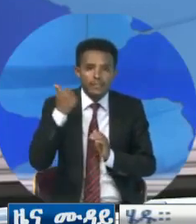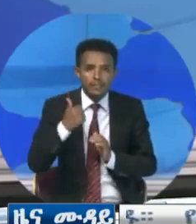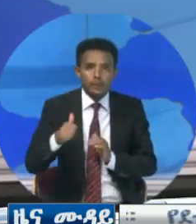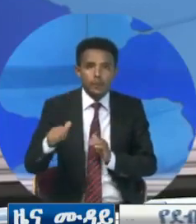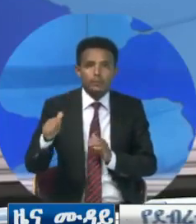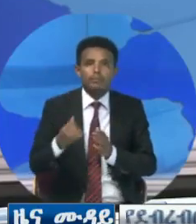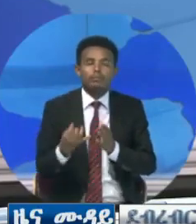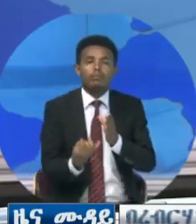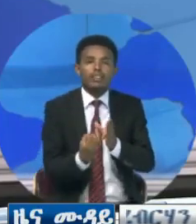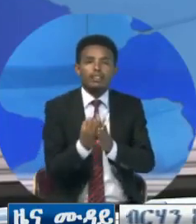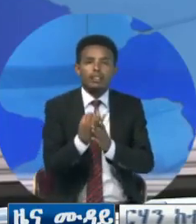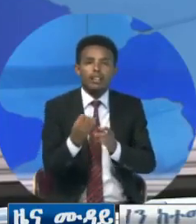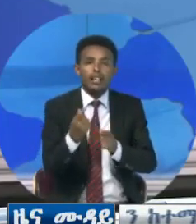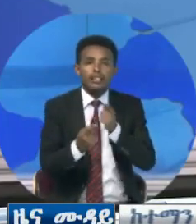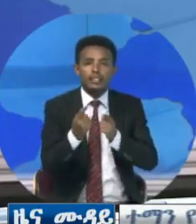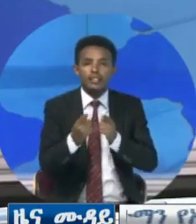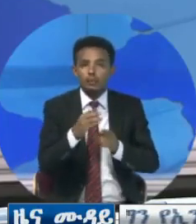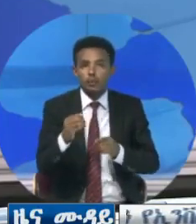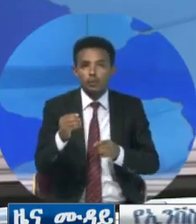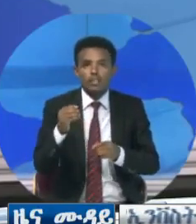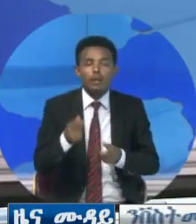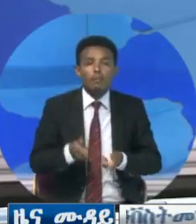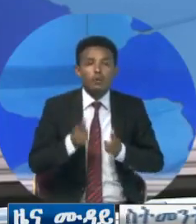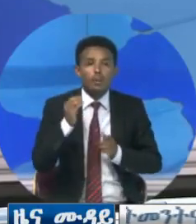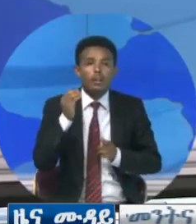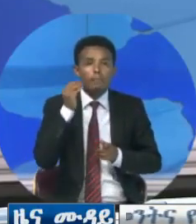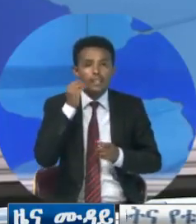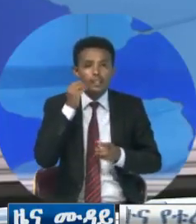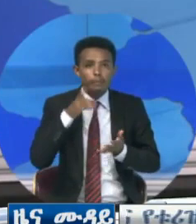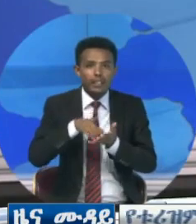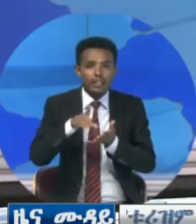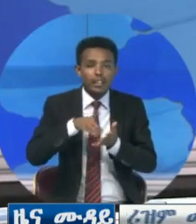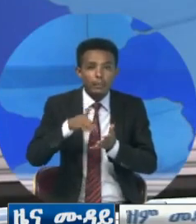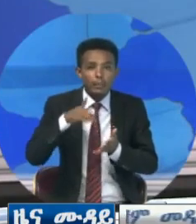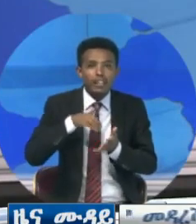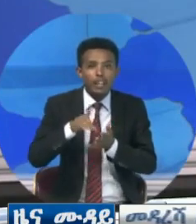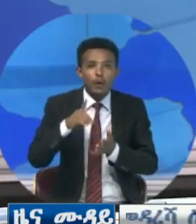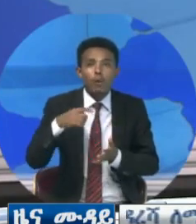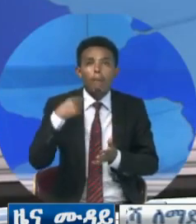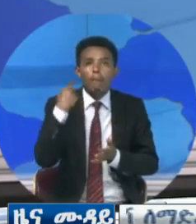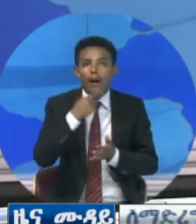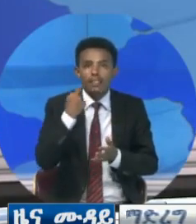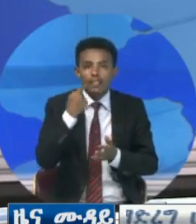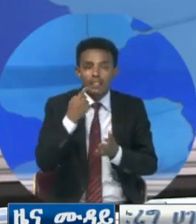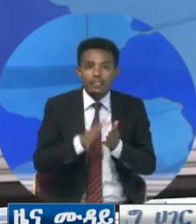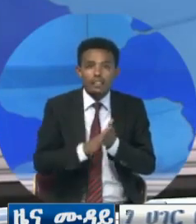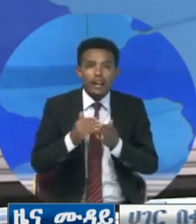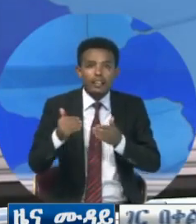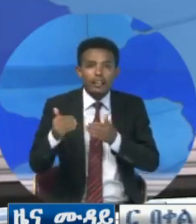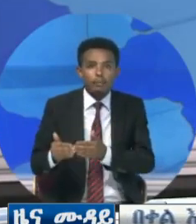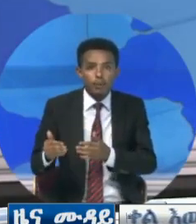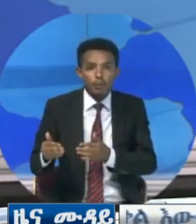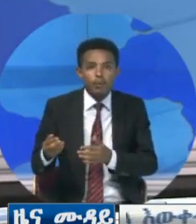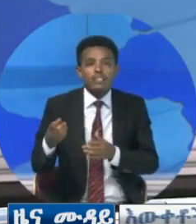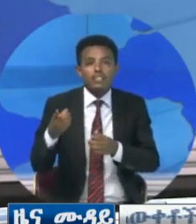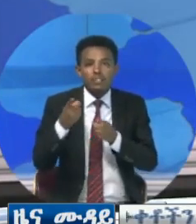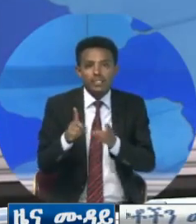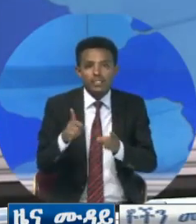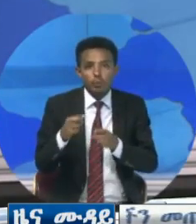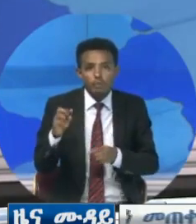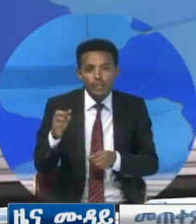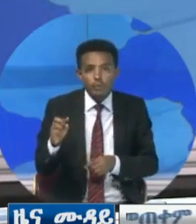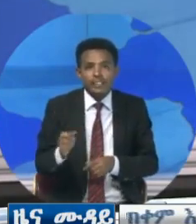ማንኛውንም ለንግድም ሆነ ለመኖሪያ ቤት የሚያከራይ ግለሰብ የተከራዩን ማንነት በጽሁፍ በመያዝ አቅራቢያው ላለ የፍትህ ተቋም ወይም